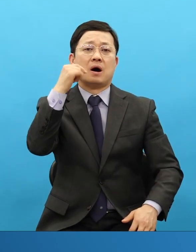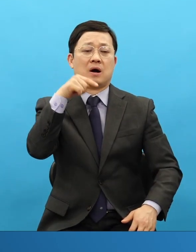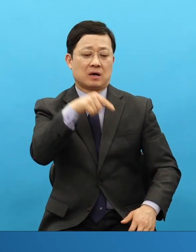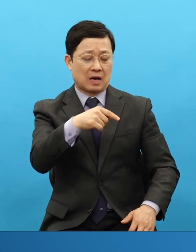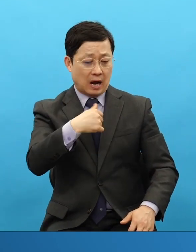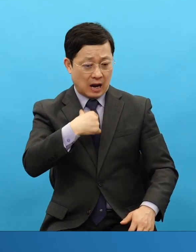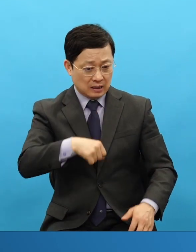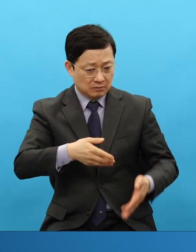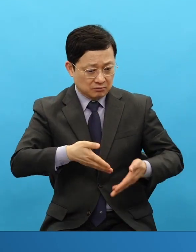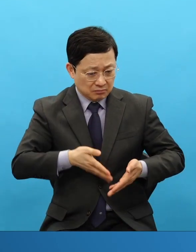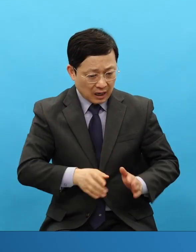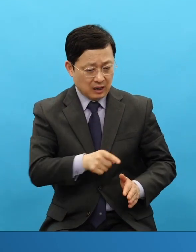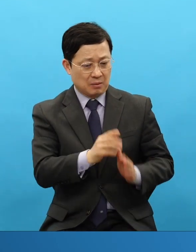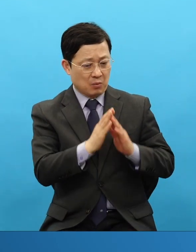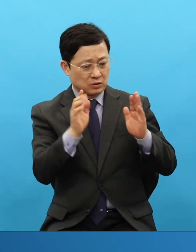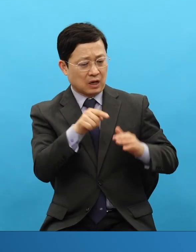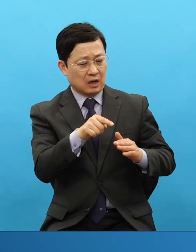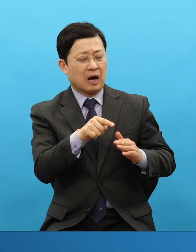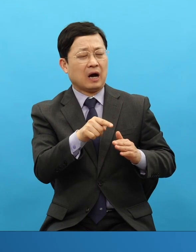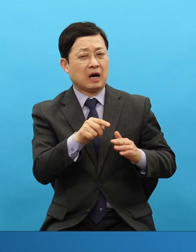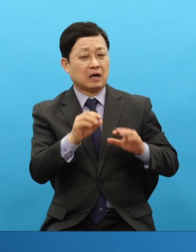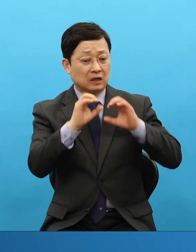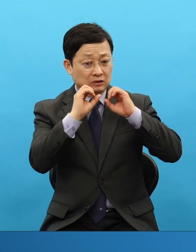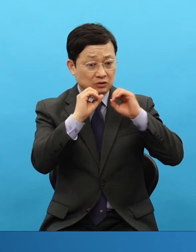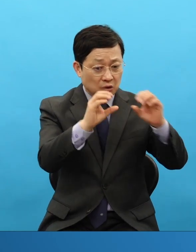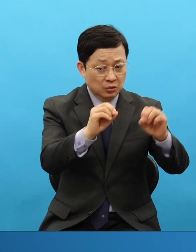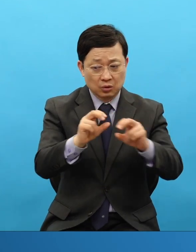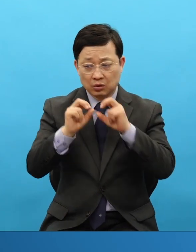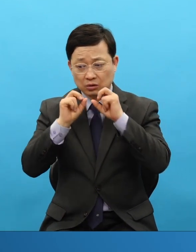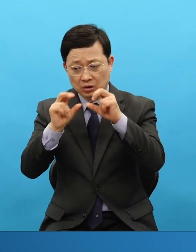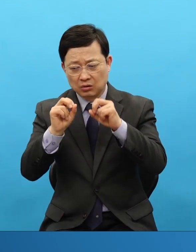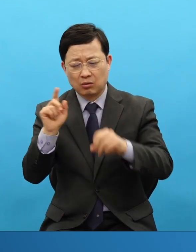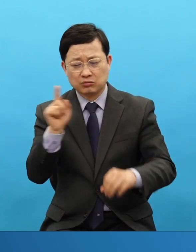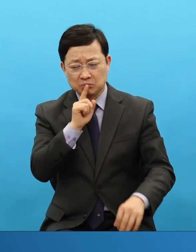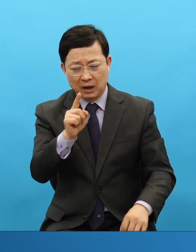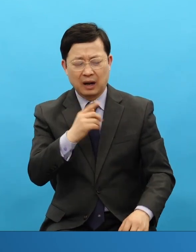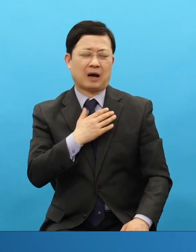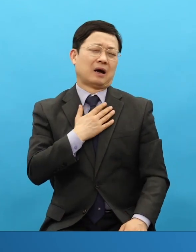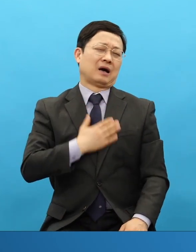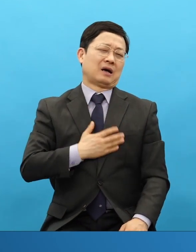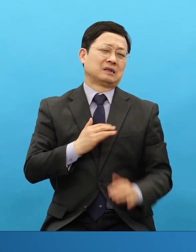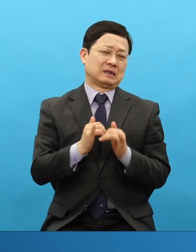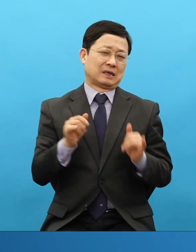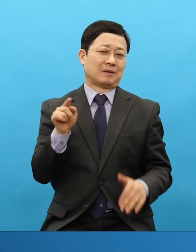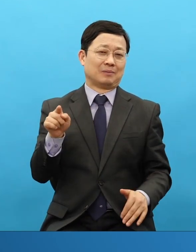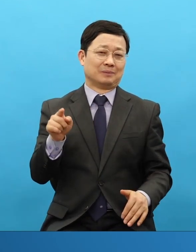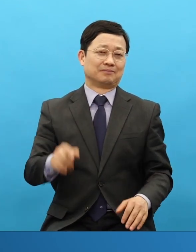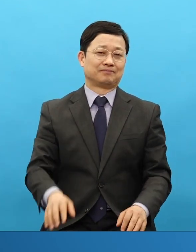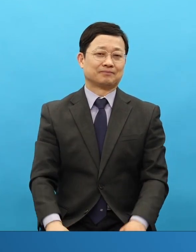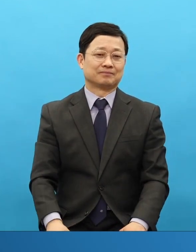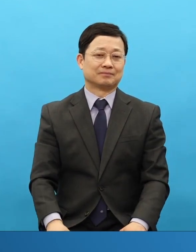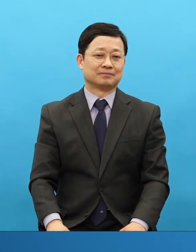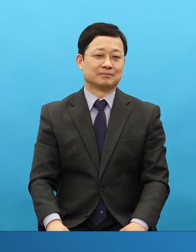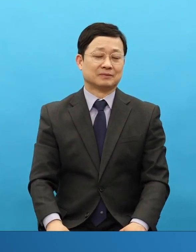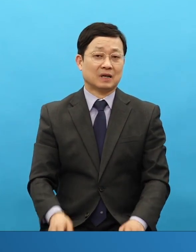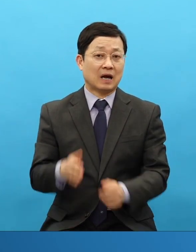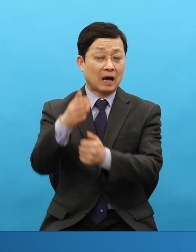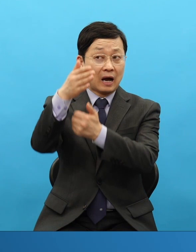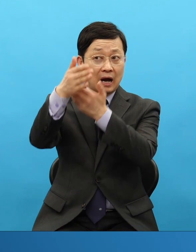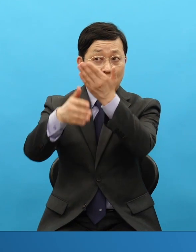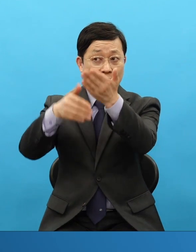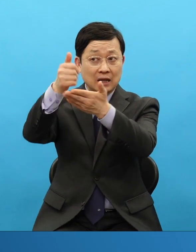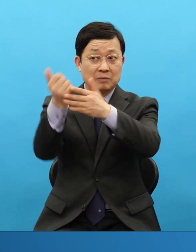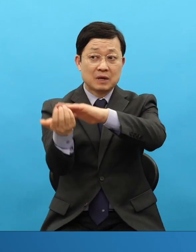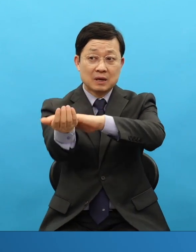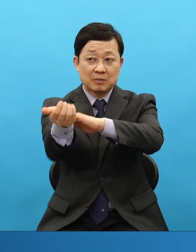Moses. 여러분 전도 선교가 뭔지 알고 언약 잡으면요. 그때부터 뭐가 나오느냐? 하나님이 준비해서 게 나와. If you hold to